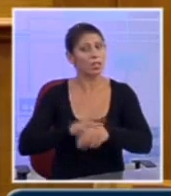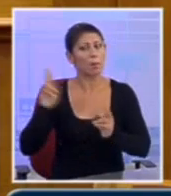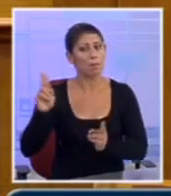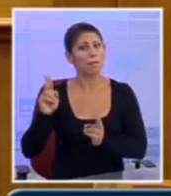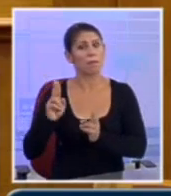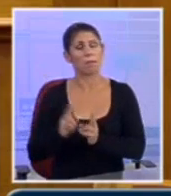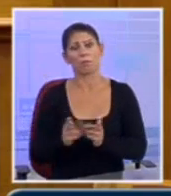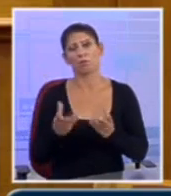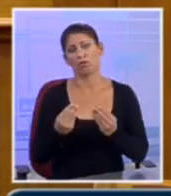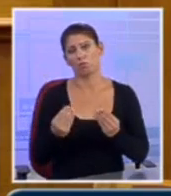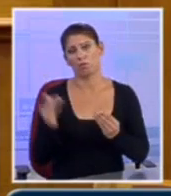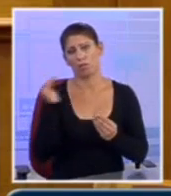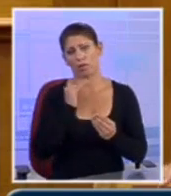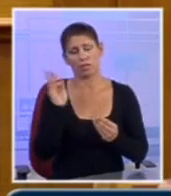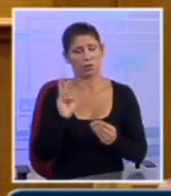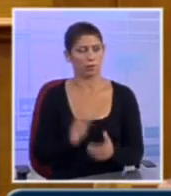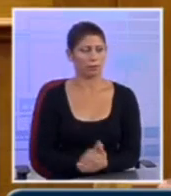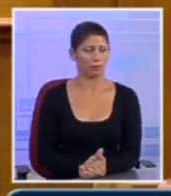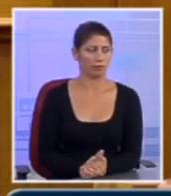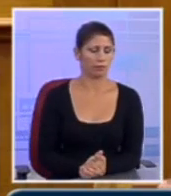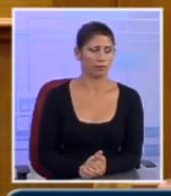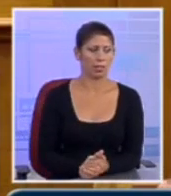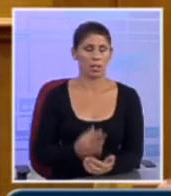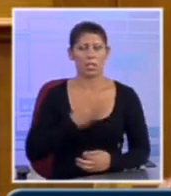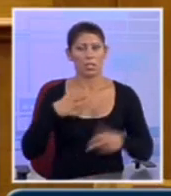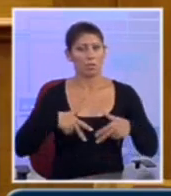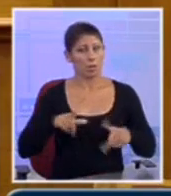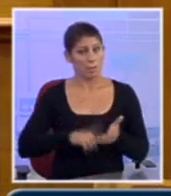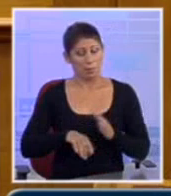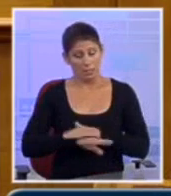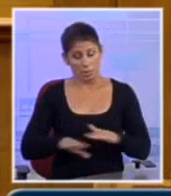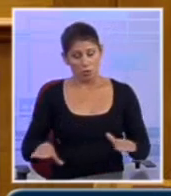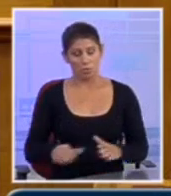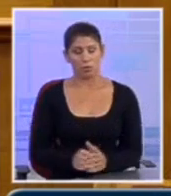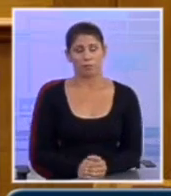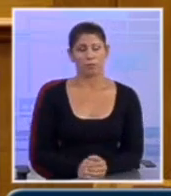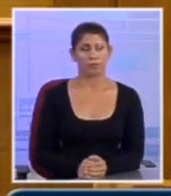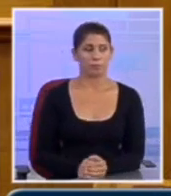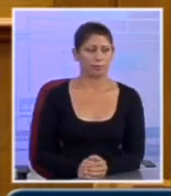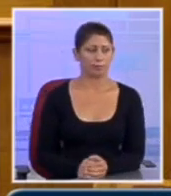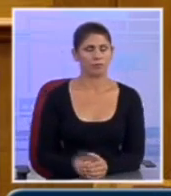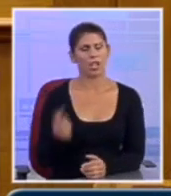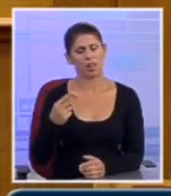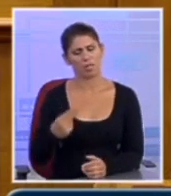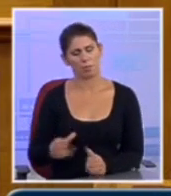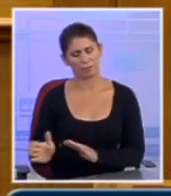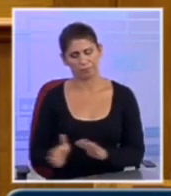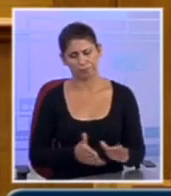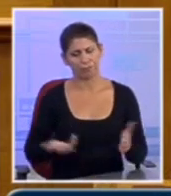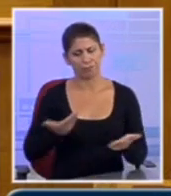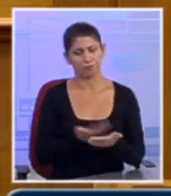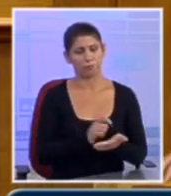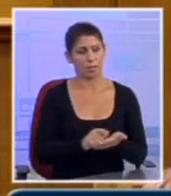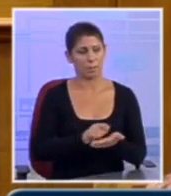μειώνονται τόσο, με τόσο δραματικούς ρυθμούς. Κύριε Υπουργέ, πρέπει να κλείσετε. Τελειώνω. Ξεπερνώ άλλα θέματα, θα τα καταθέσω τα